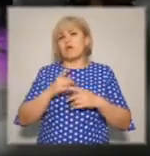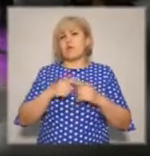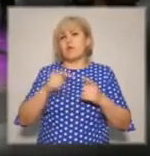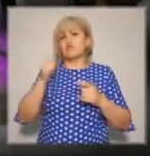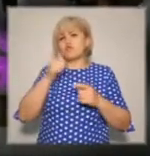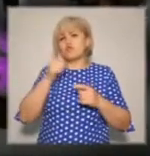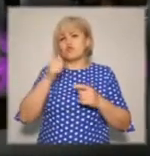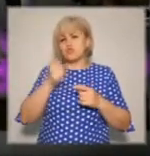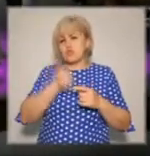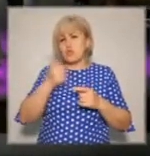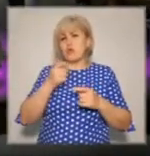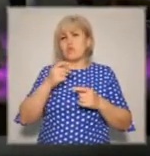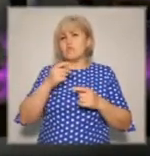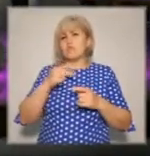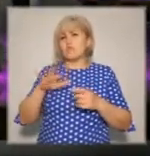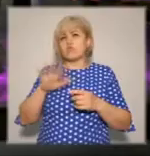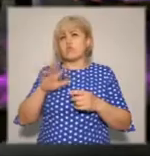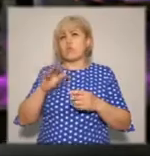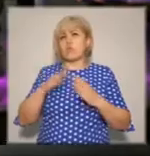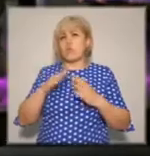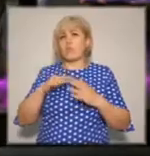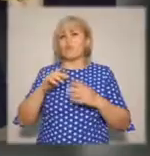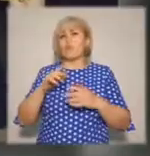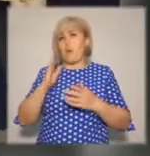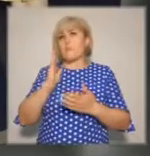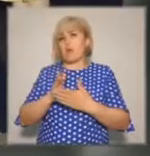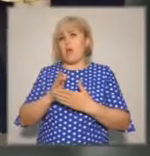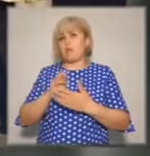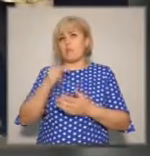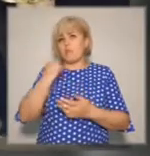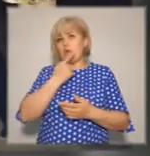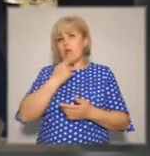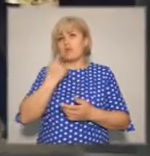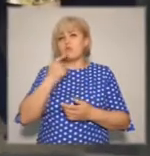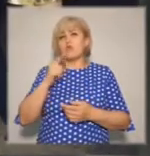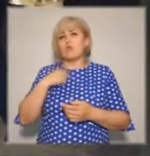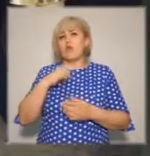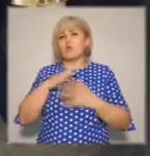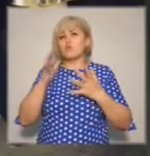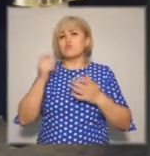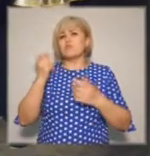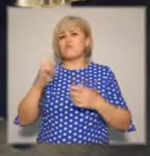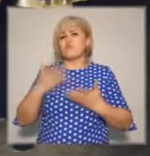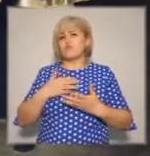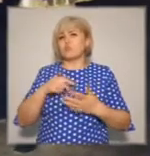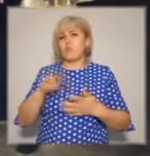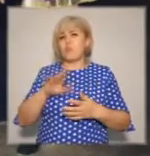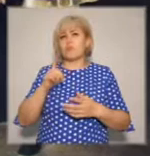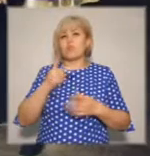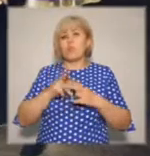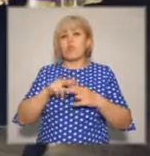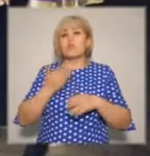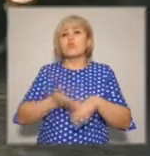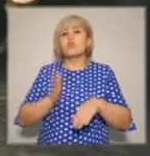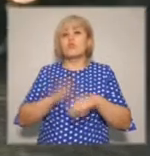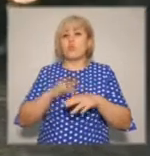очень тяжело. Но мама сказала, пойдешь. Месяц мы боролись. Прошел буквально месяц,